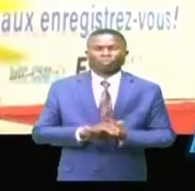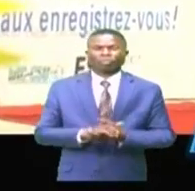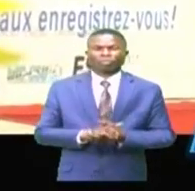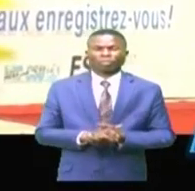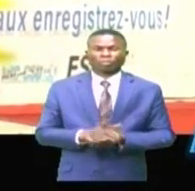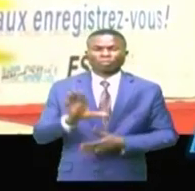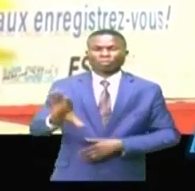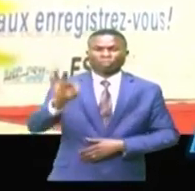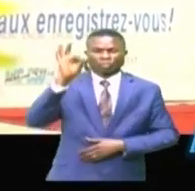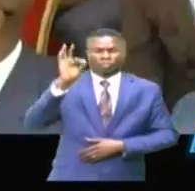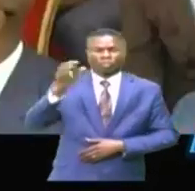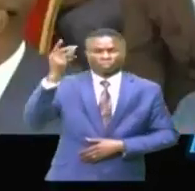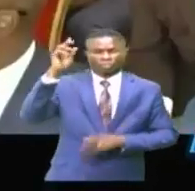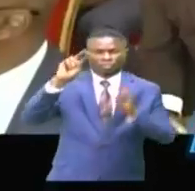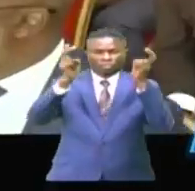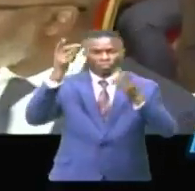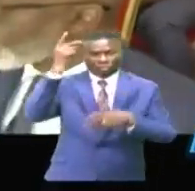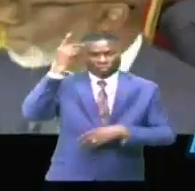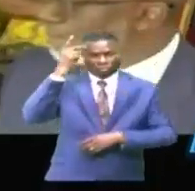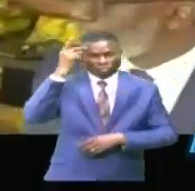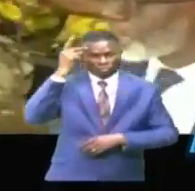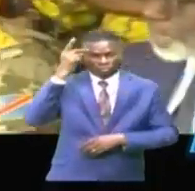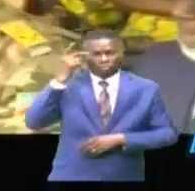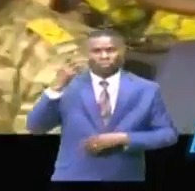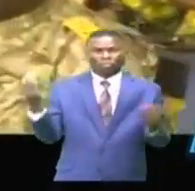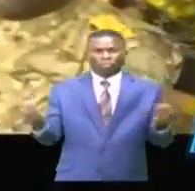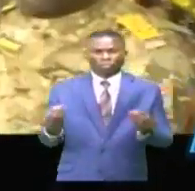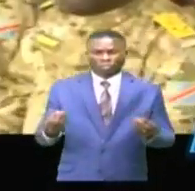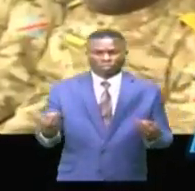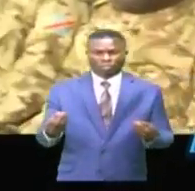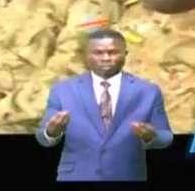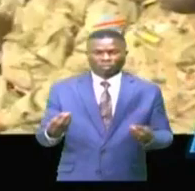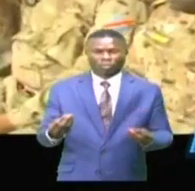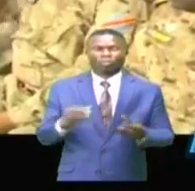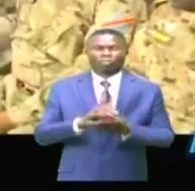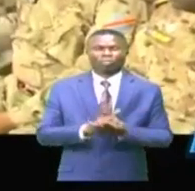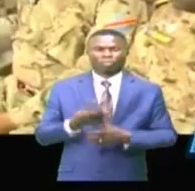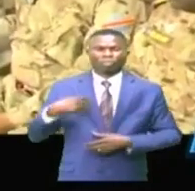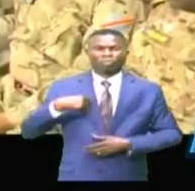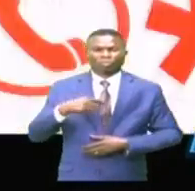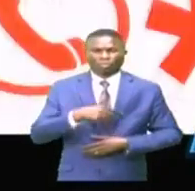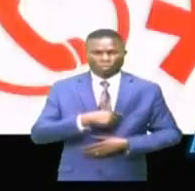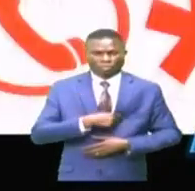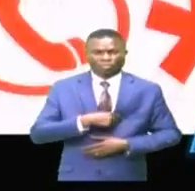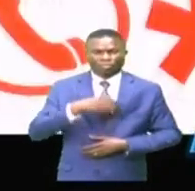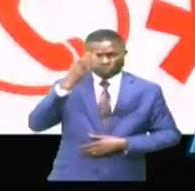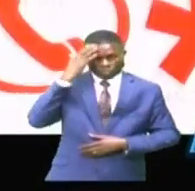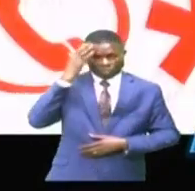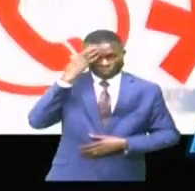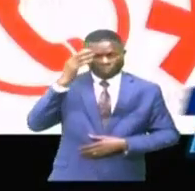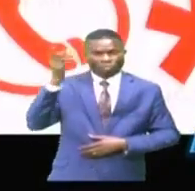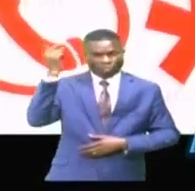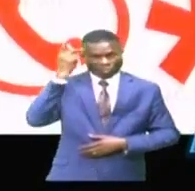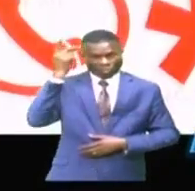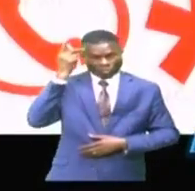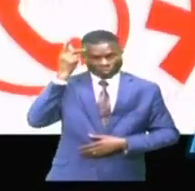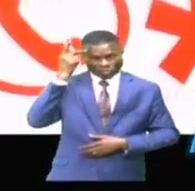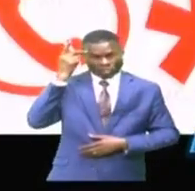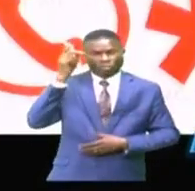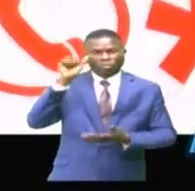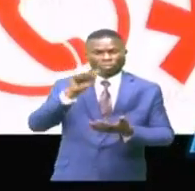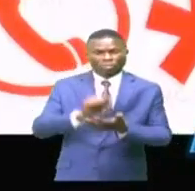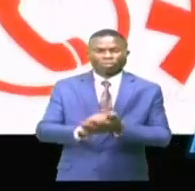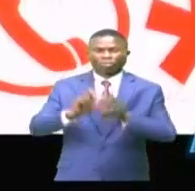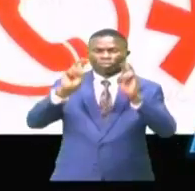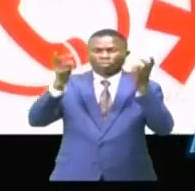le choix de Kinshasa a été fait du fait que nous avons conscience que Kinshasa est